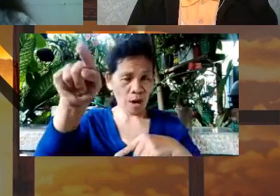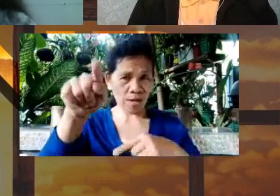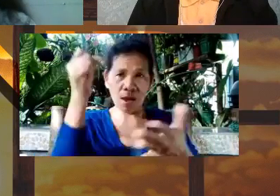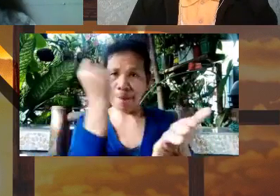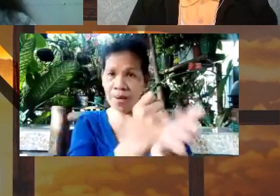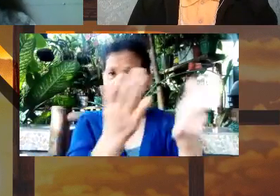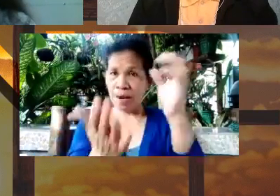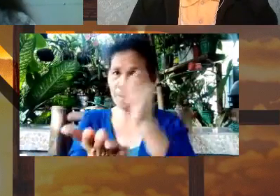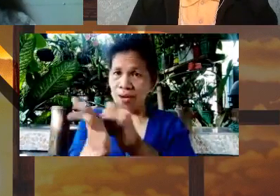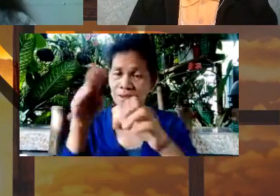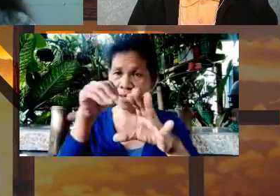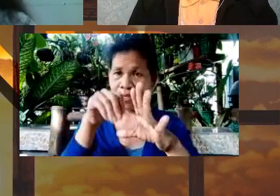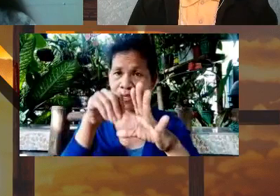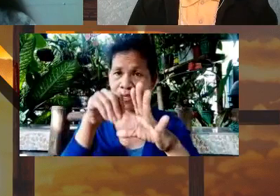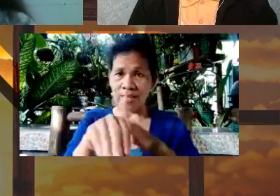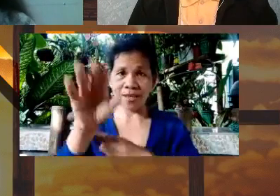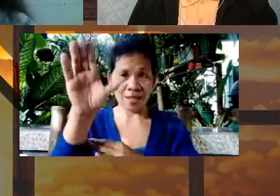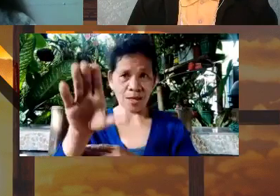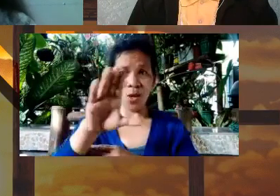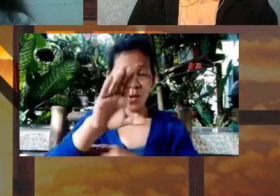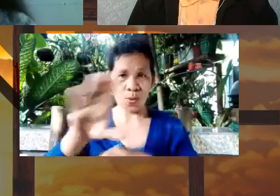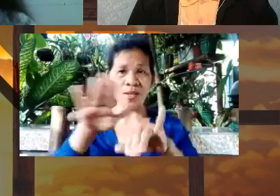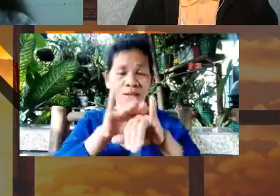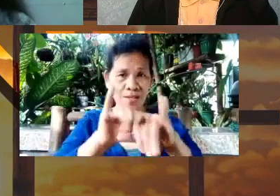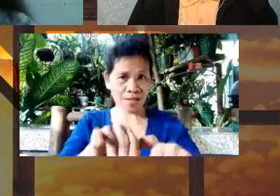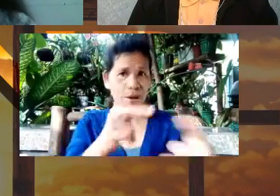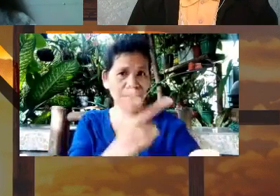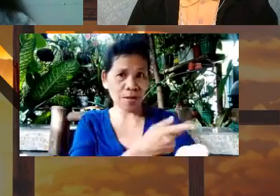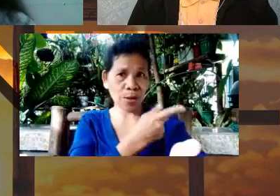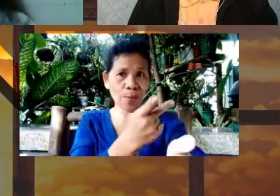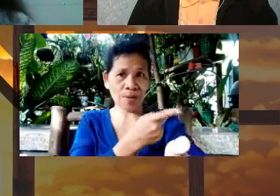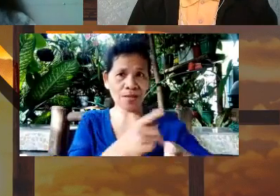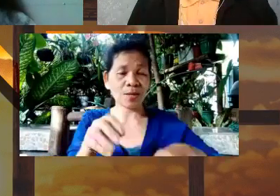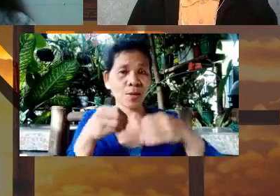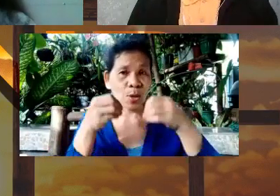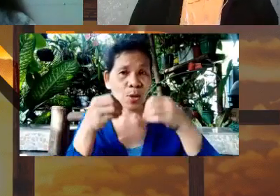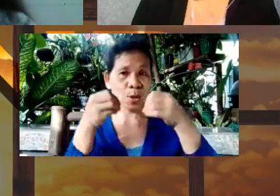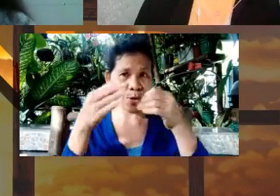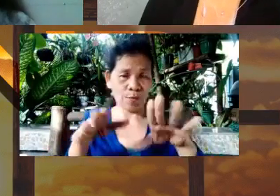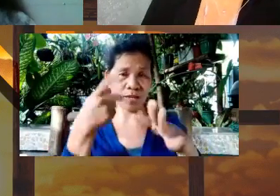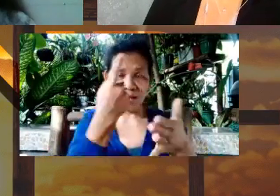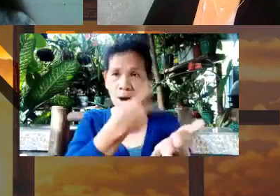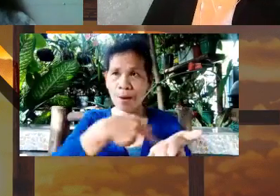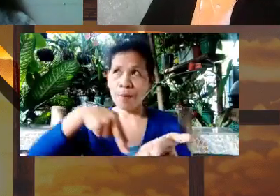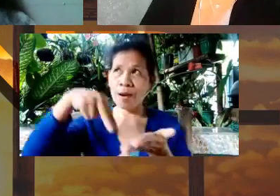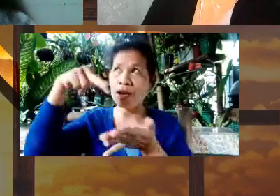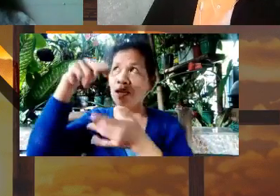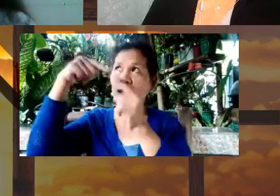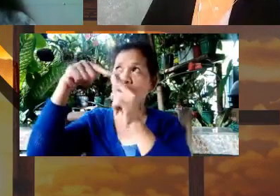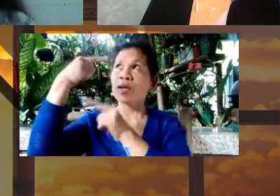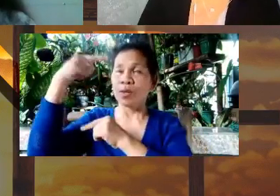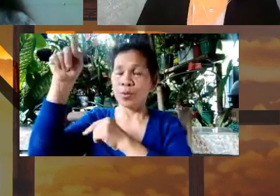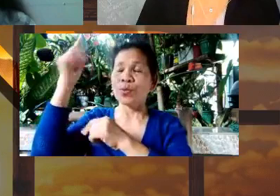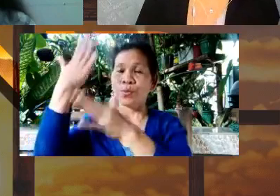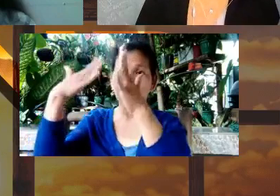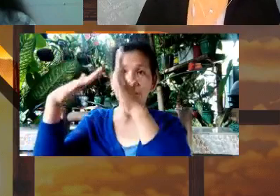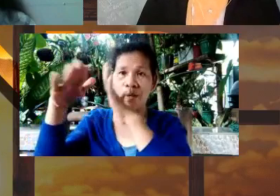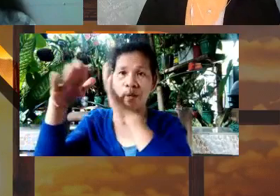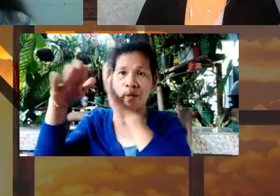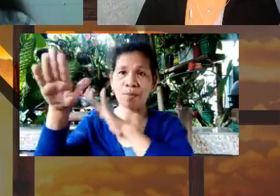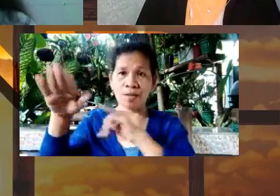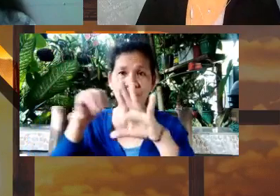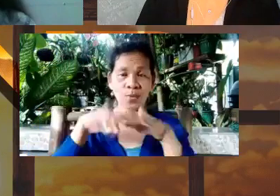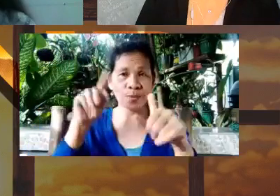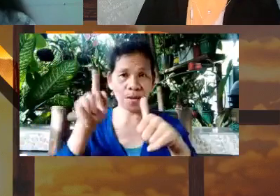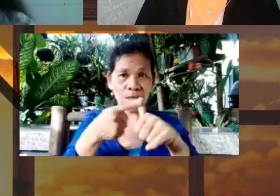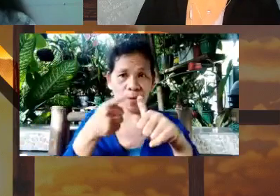ihahandog at hanggang doon sa pag-akyat niya sa langit. Ano po, ito ay sa first apartment, doon